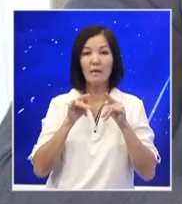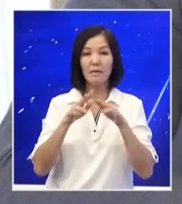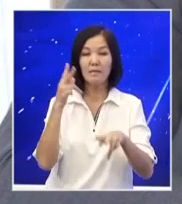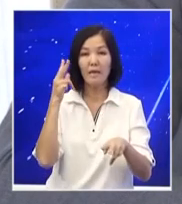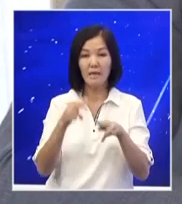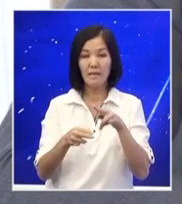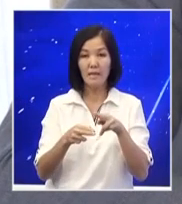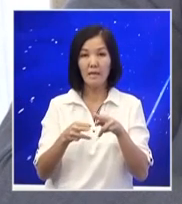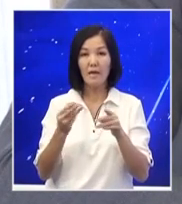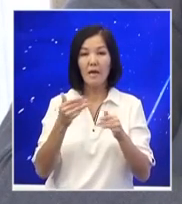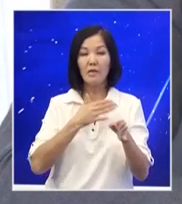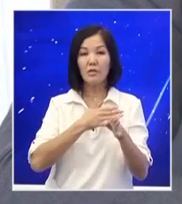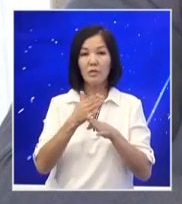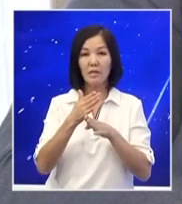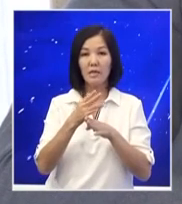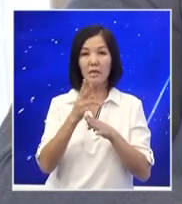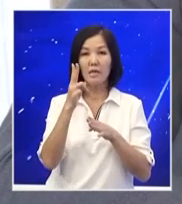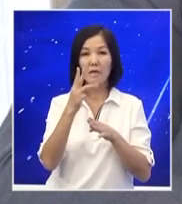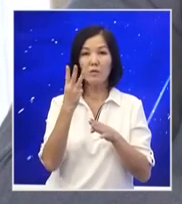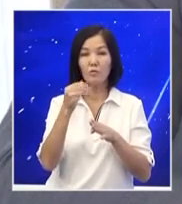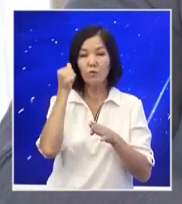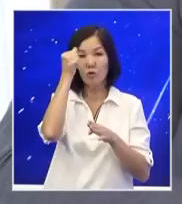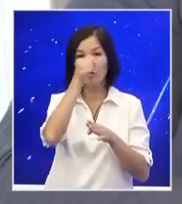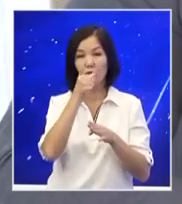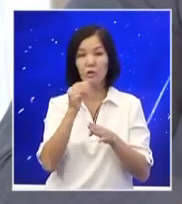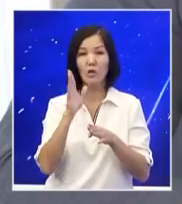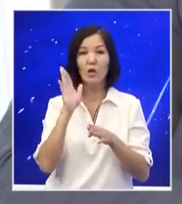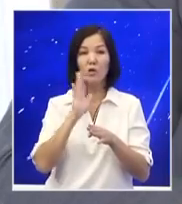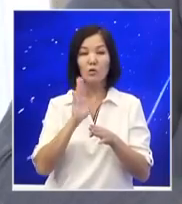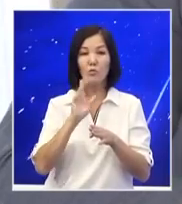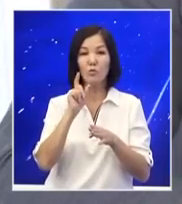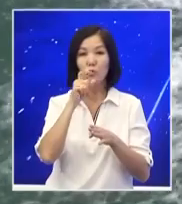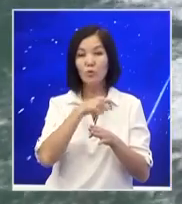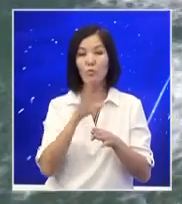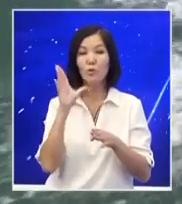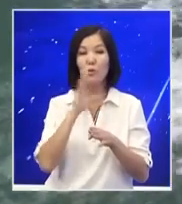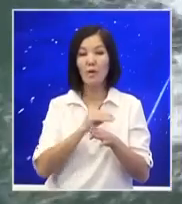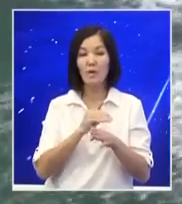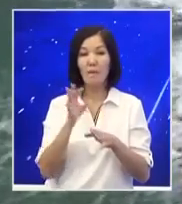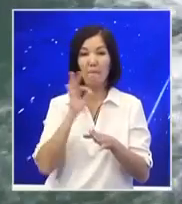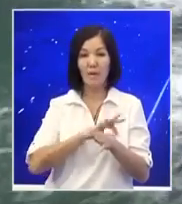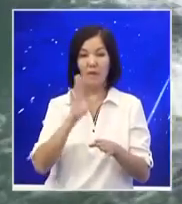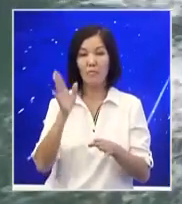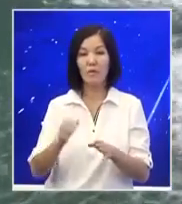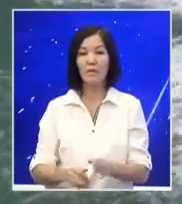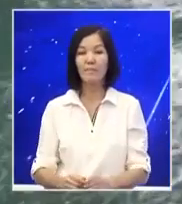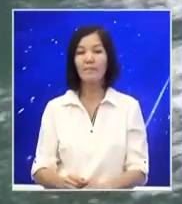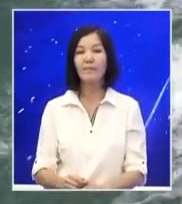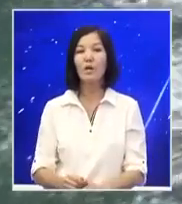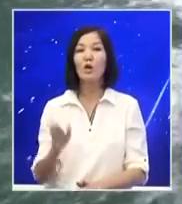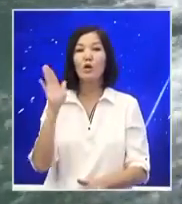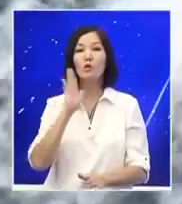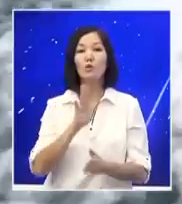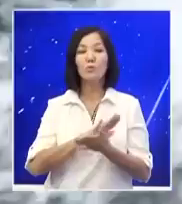Бұл жерге жұмсалған қаржыны біз 2-3 жылдың ішінде суды үнемдеу арқылы шығарып аламыз. Ағынды суларды тазарту